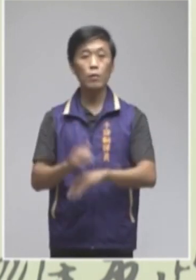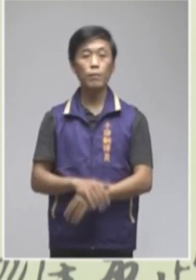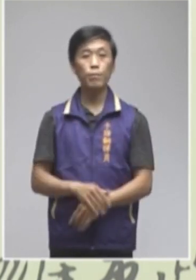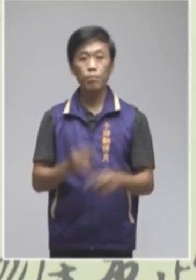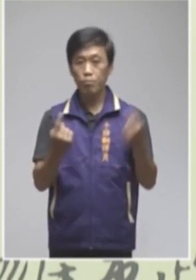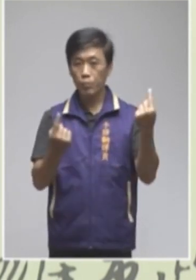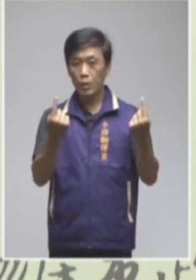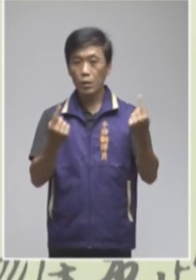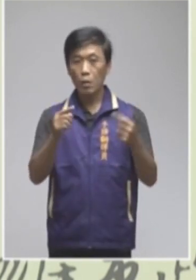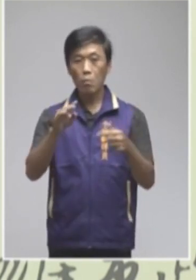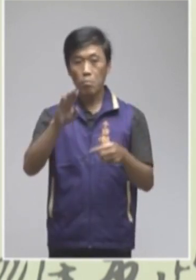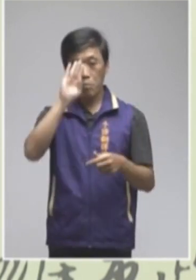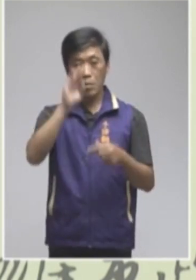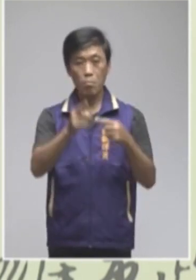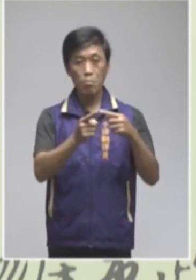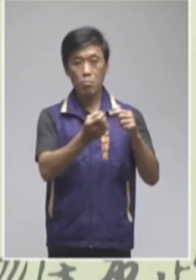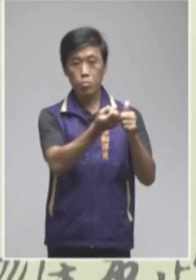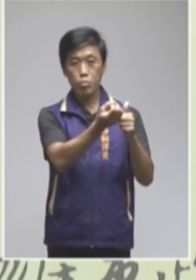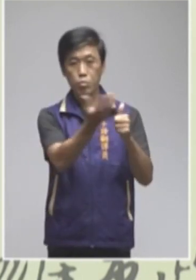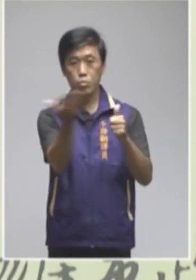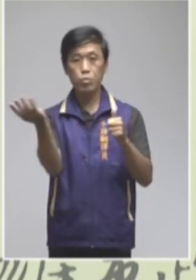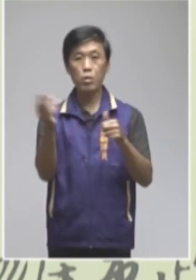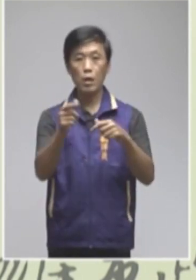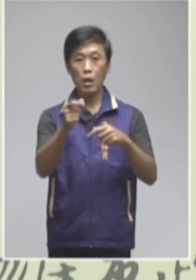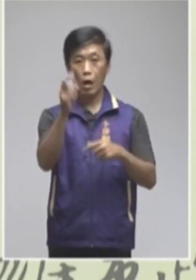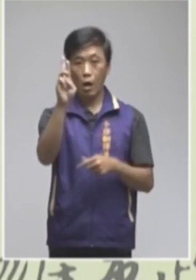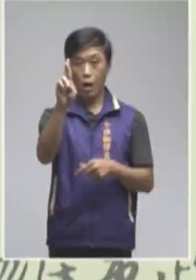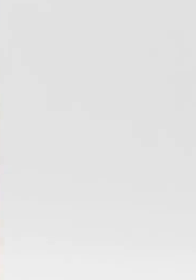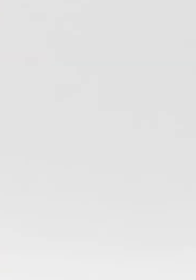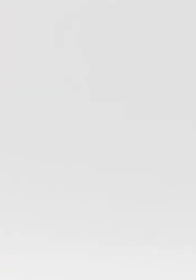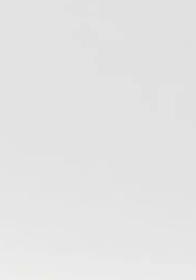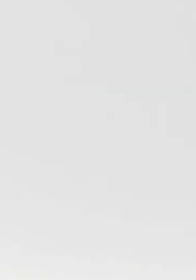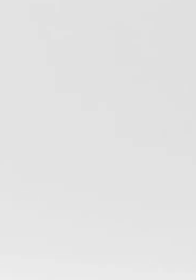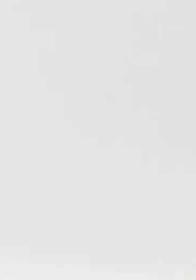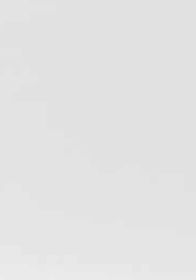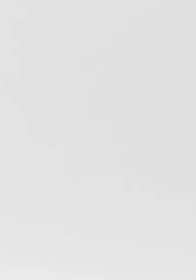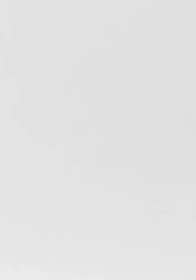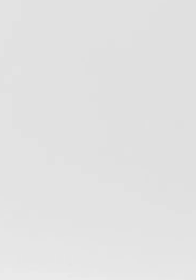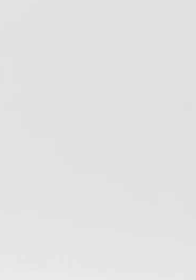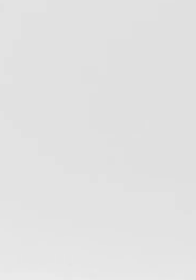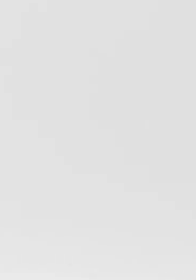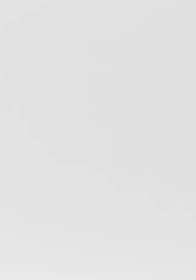它的传播的R值当然就会比较高一点。